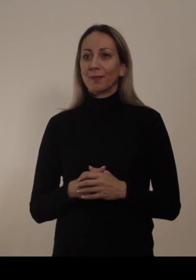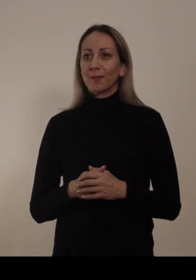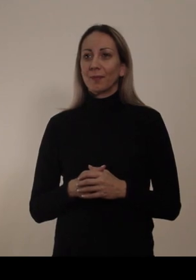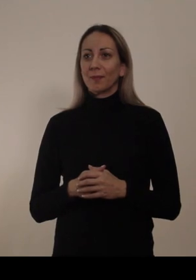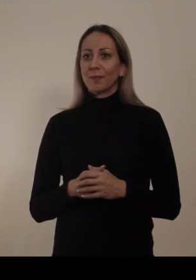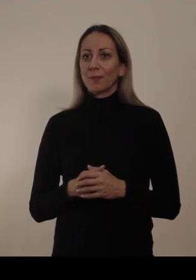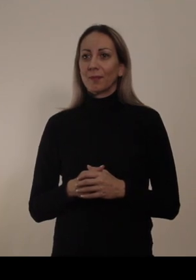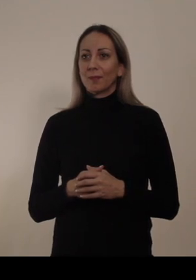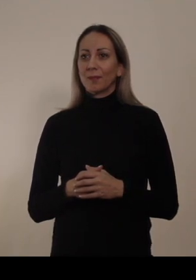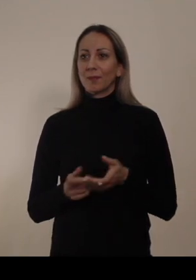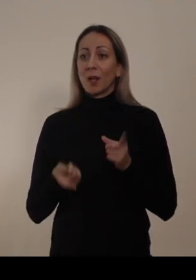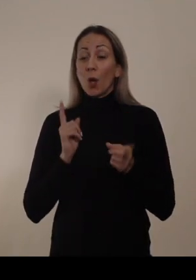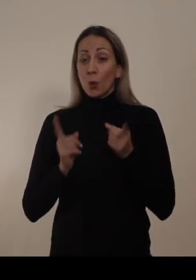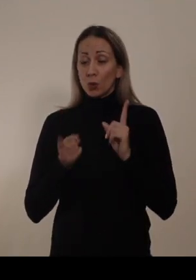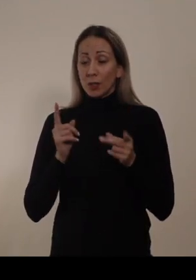zatim